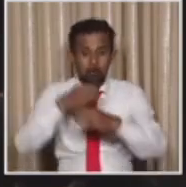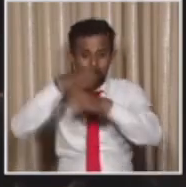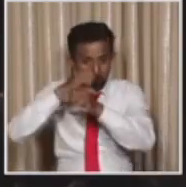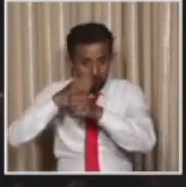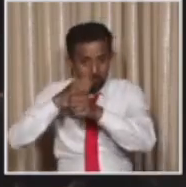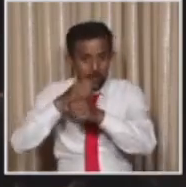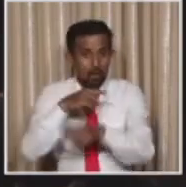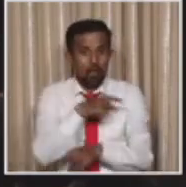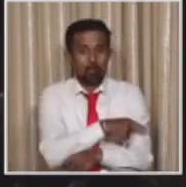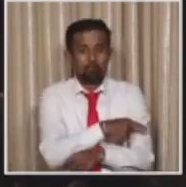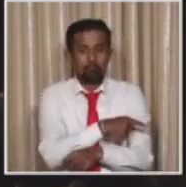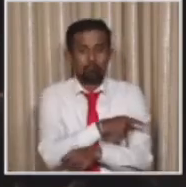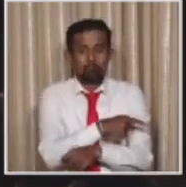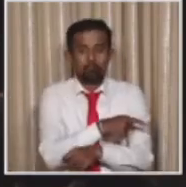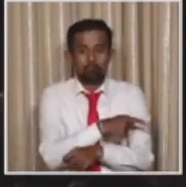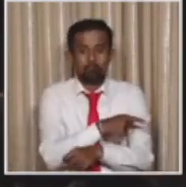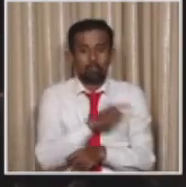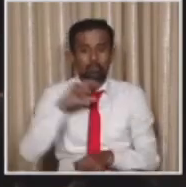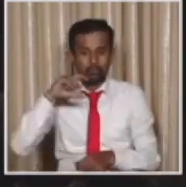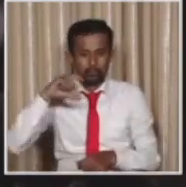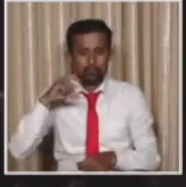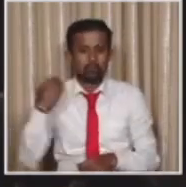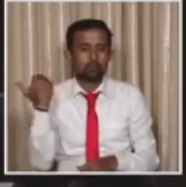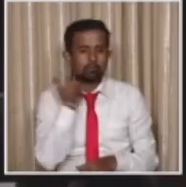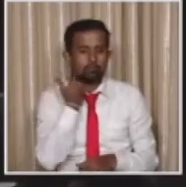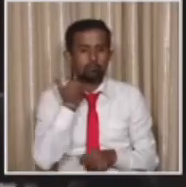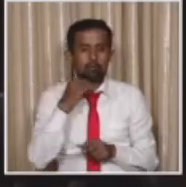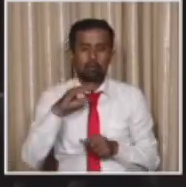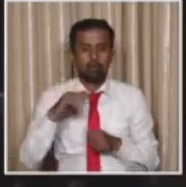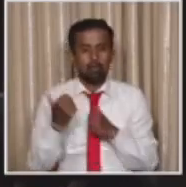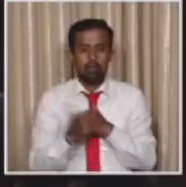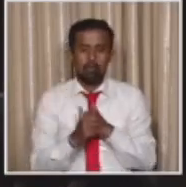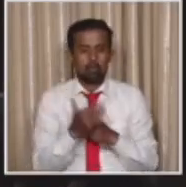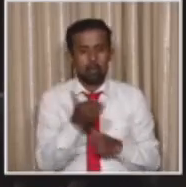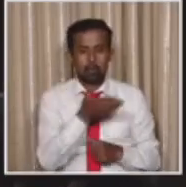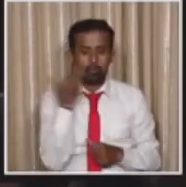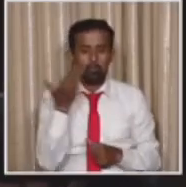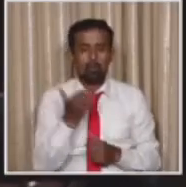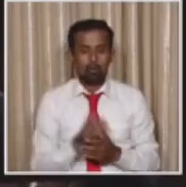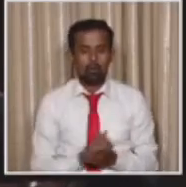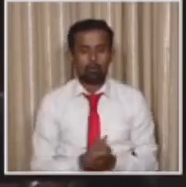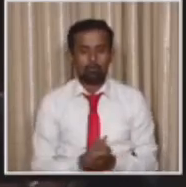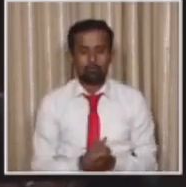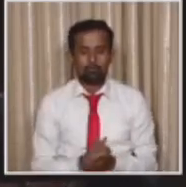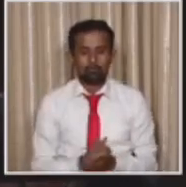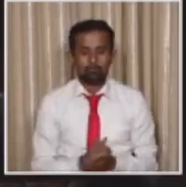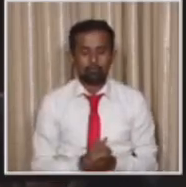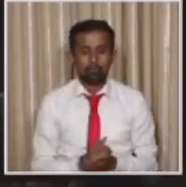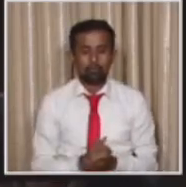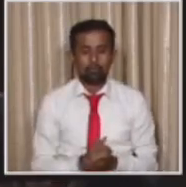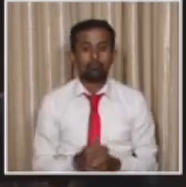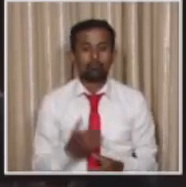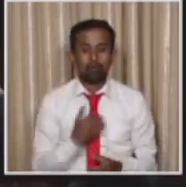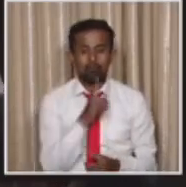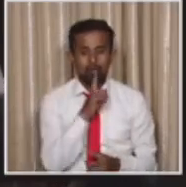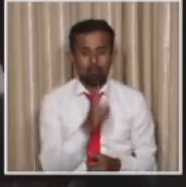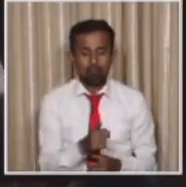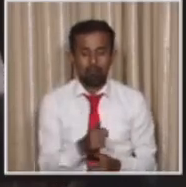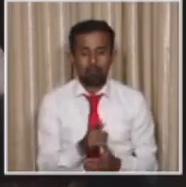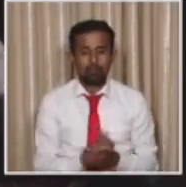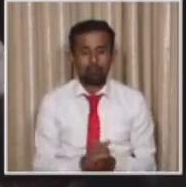මේයින් විශේෂයෙන්ම පිළිකා රෝග හැදෙන්න පුළුවන් තත්ත්වයක් මේක තුළ ඇති වෙන්න පුළුවන් කියලා. එතන මම කියන්න කැමතියි